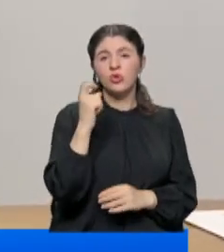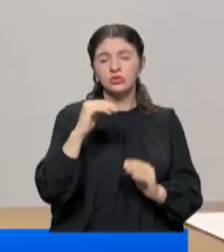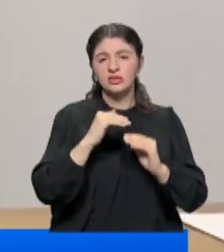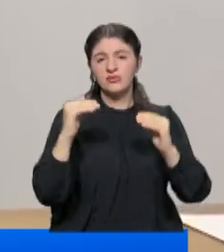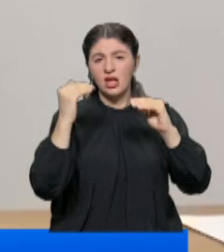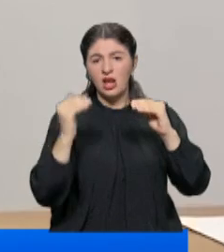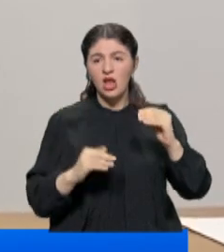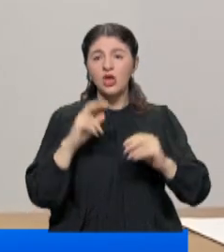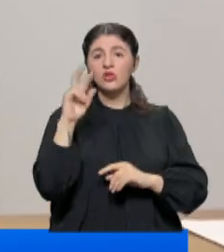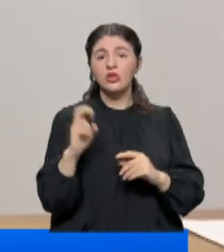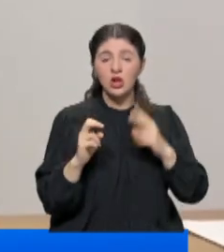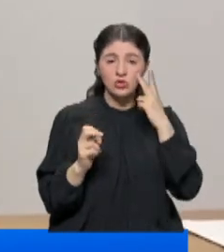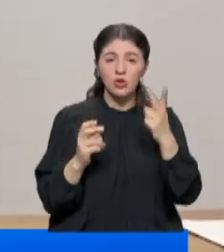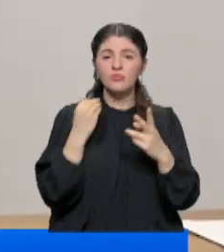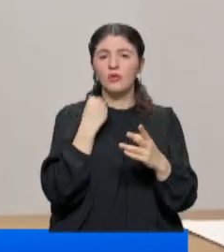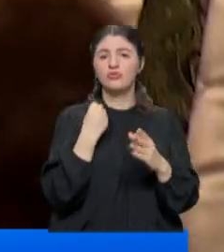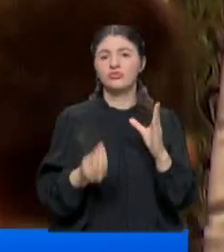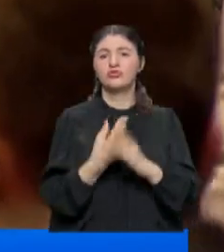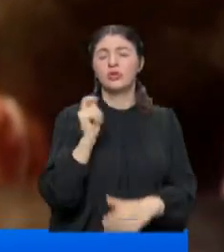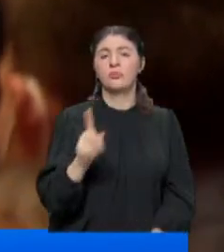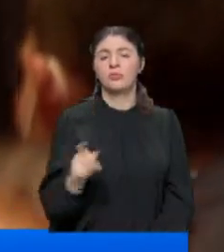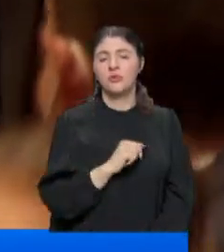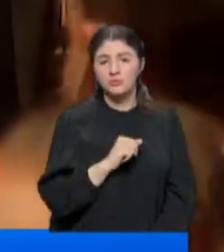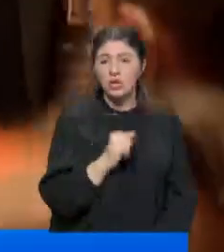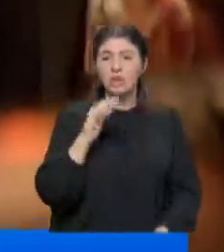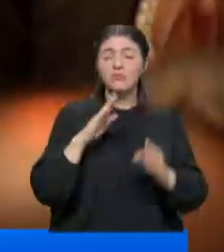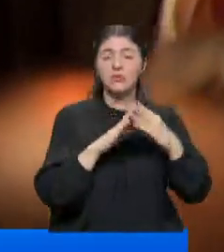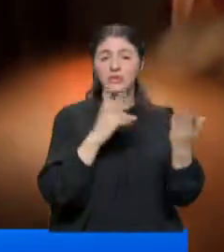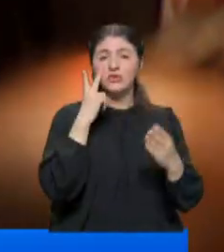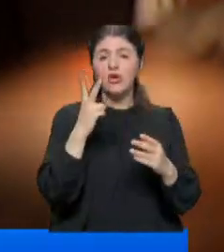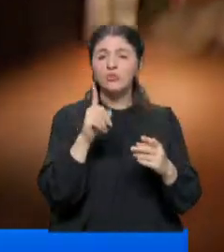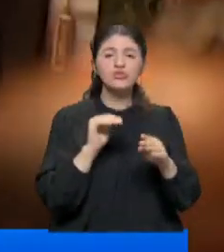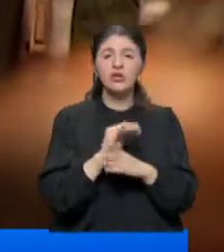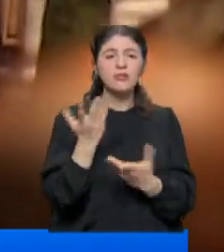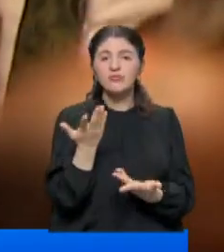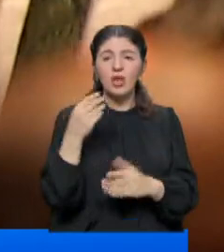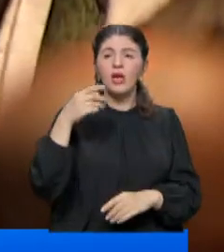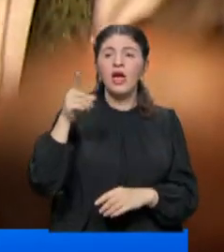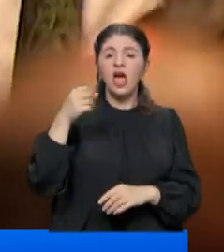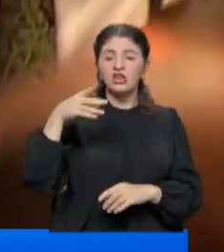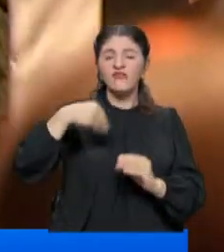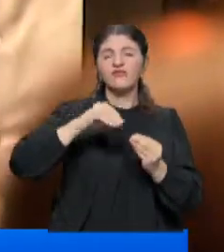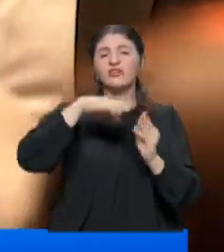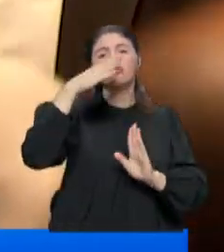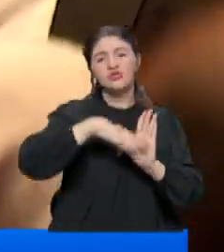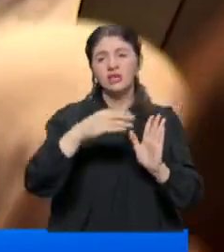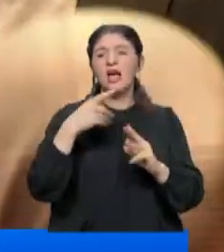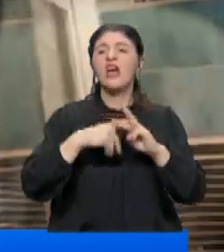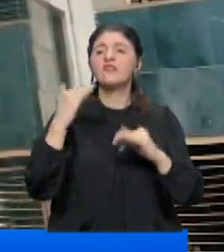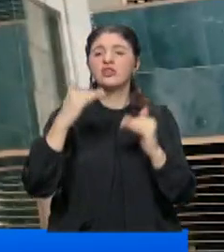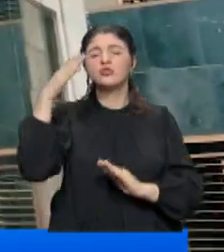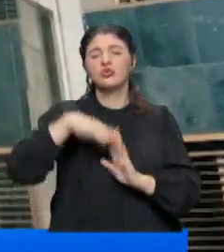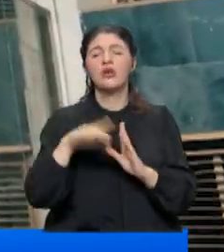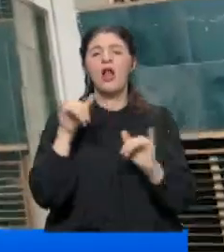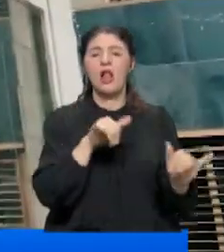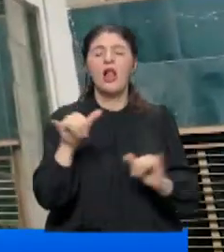düzeyinde dolar cinsinden borçlanmalar yapıyor. Muhalefete göre yaşanan tablonun nedeni Erdoğan'ın faiz düşerse enflasyon düşer tezi.